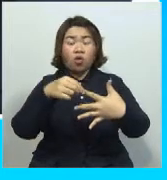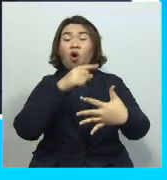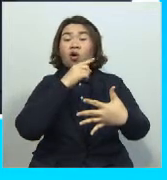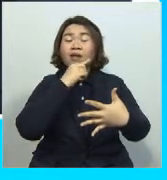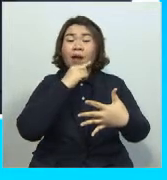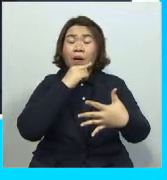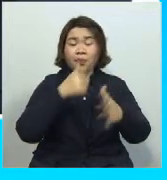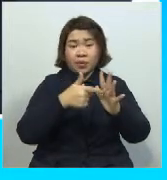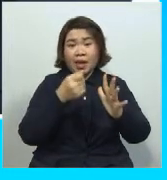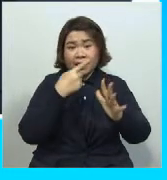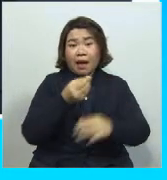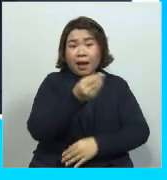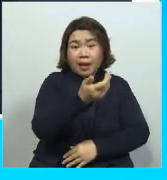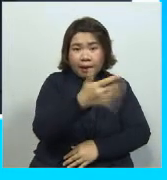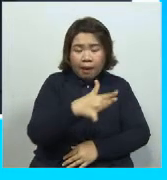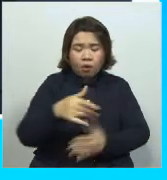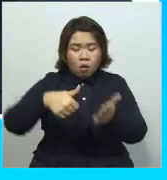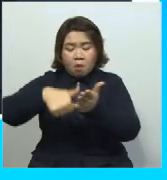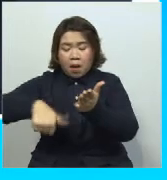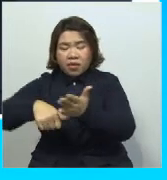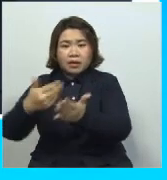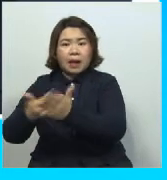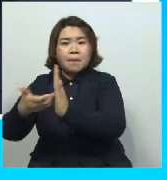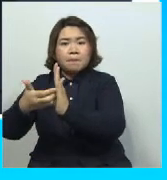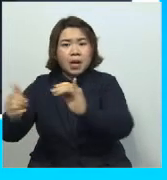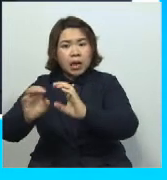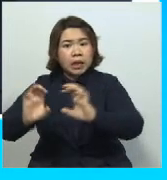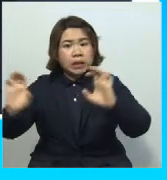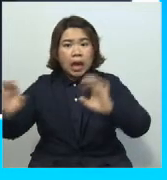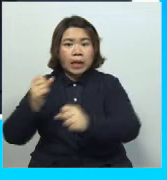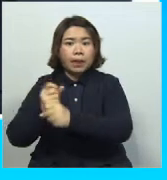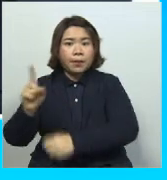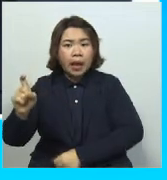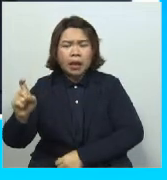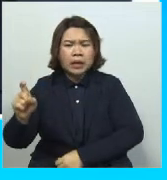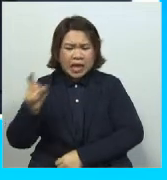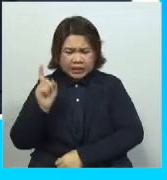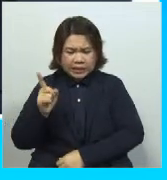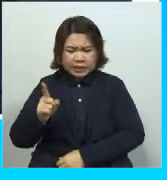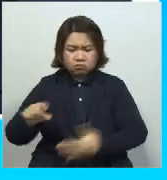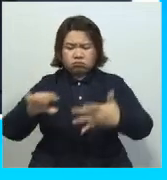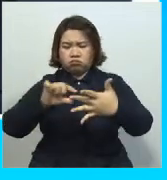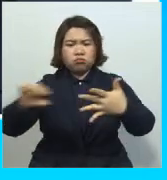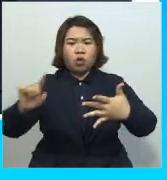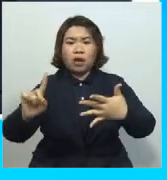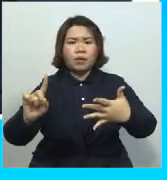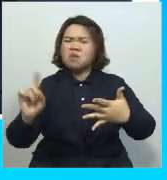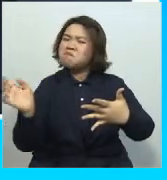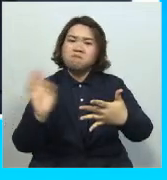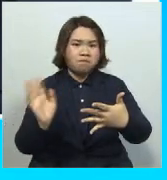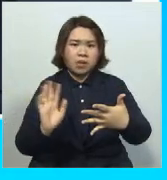าดและความแรงมายื่นเบิกเงินกับส่วนราชการต้นสังกัดได้ก็เอาตรงนี้แค่ตรงนี้แล้วก็เอา